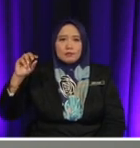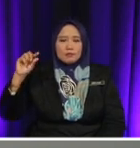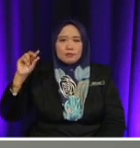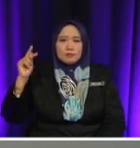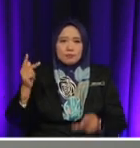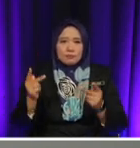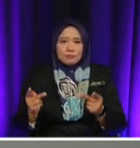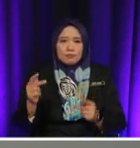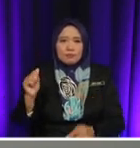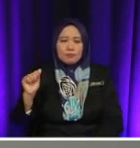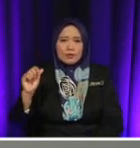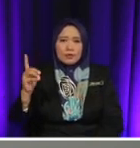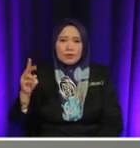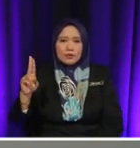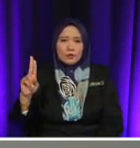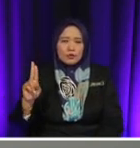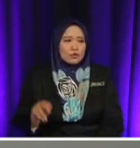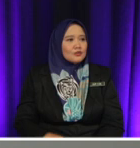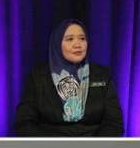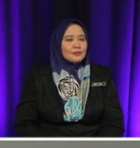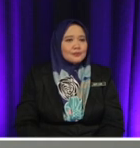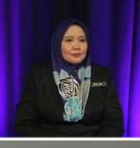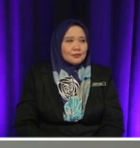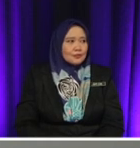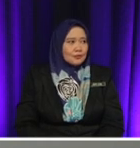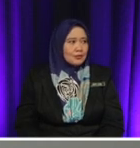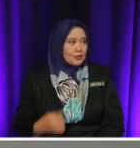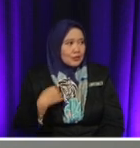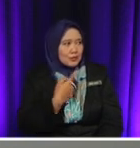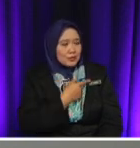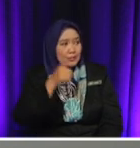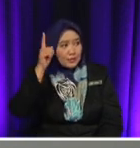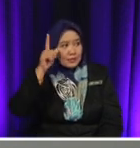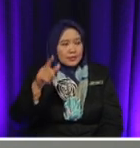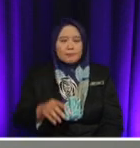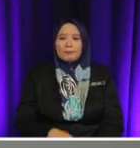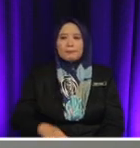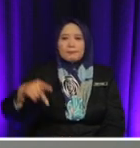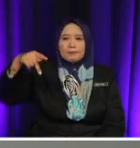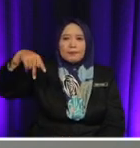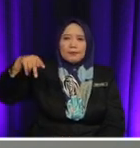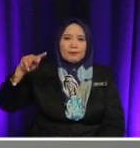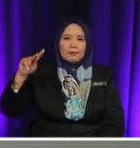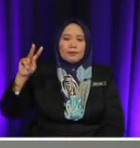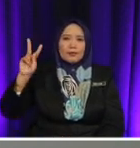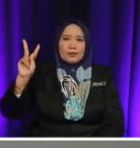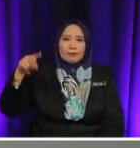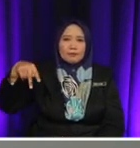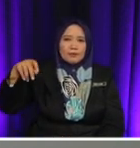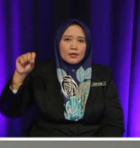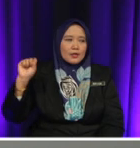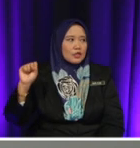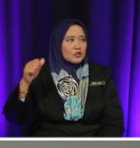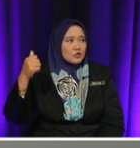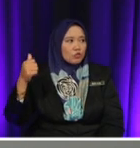padu tepat sekali R tahniah Oke so kita tengok KPS yang ke-10 mengukur dan menggunakan